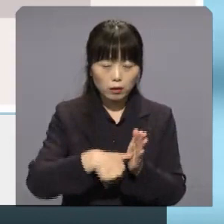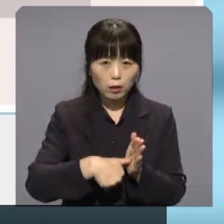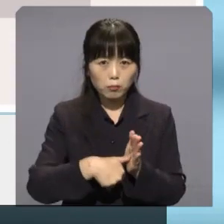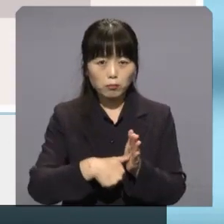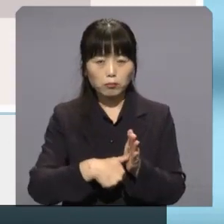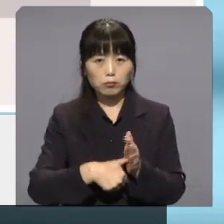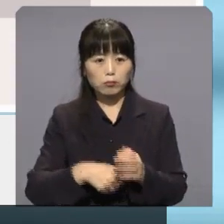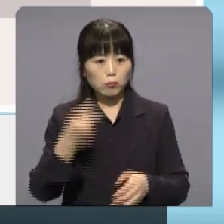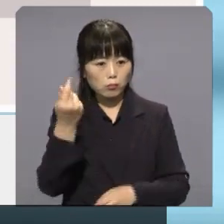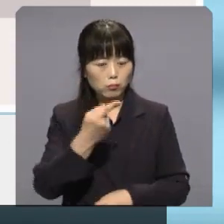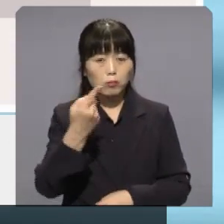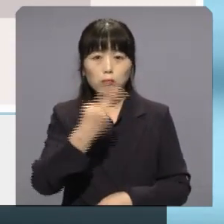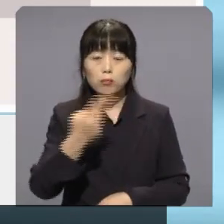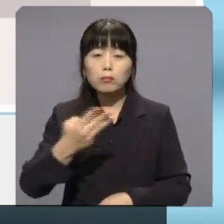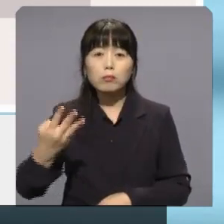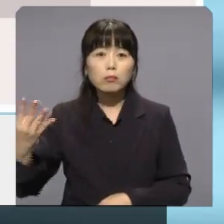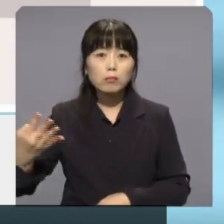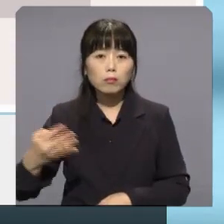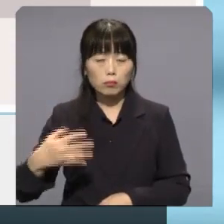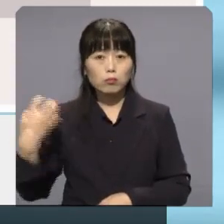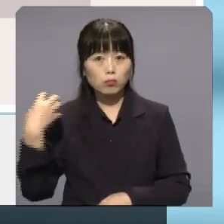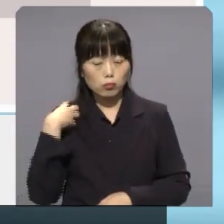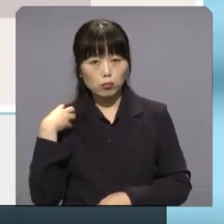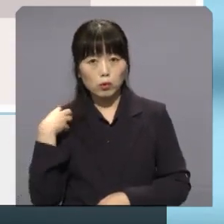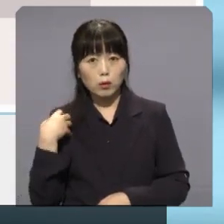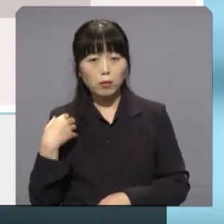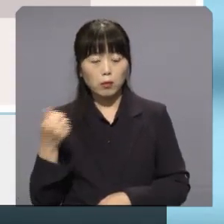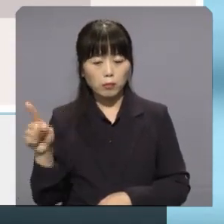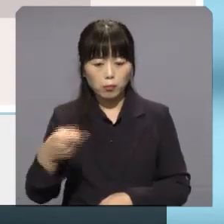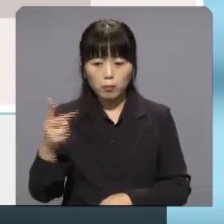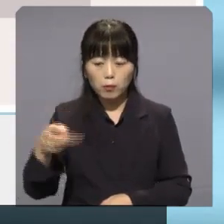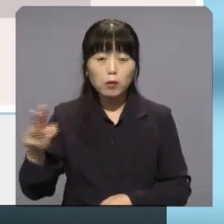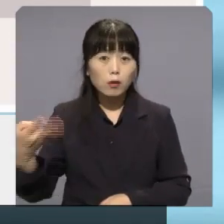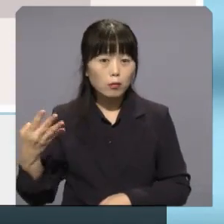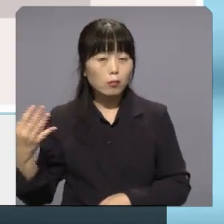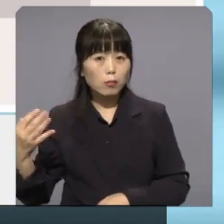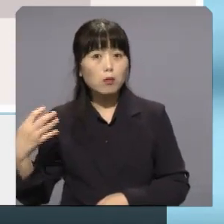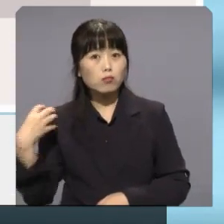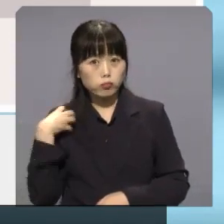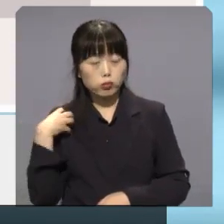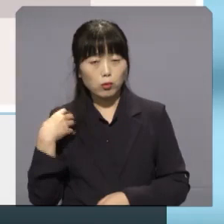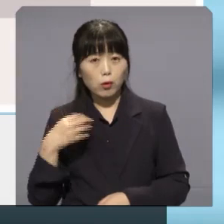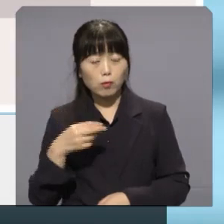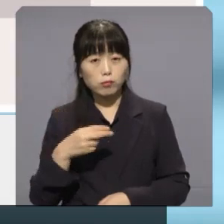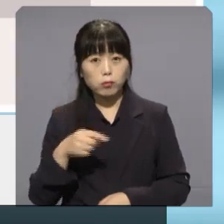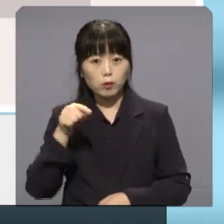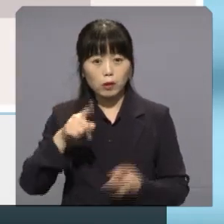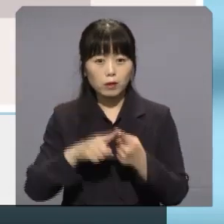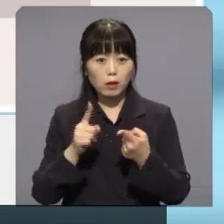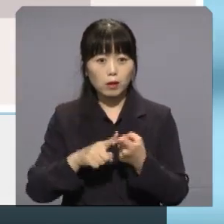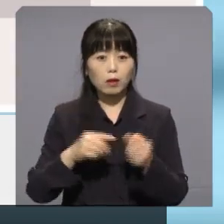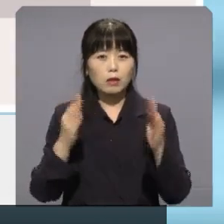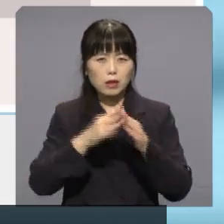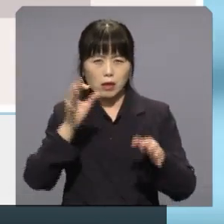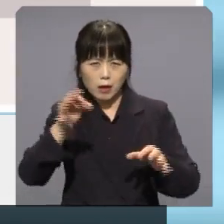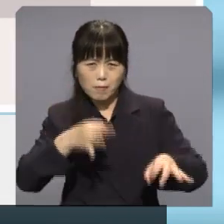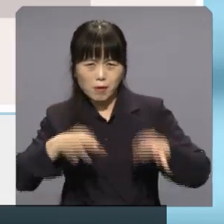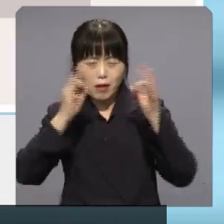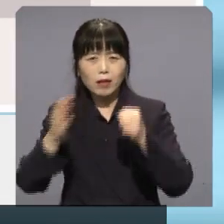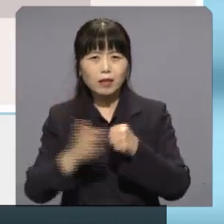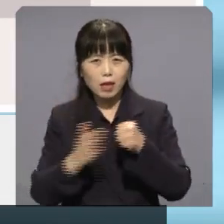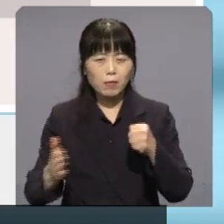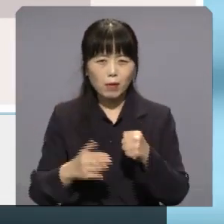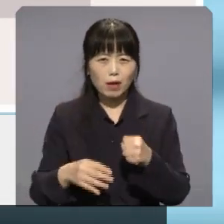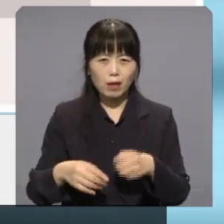분교 청 만원 뭐 더 부담으로 하는거 몇 백만 원도 부담하는 게 부담이 안될 수가 인제대 같이 올라 쓰니까 이 아차 타